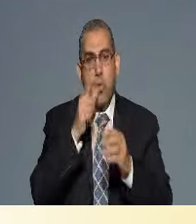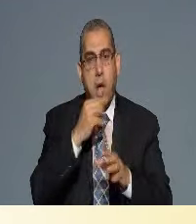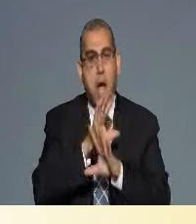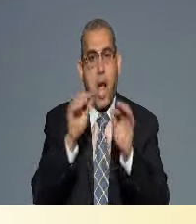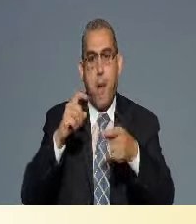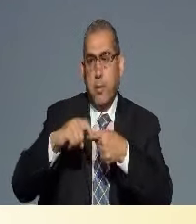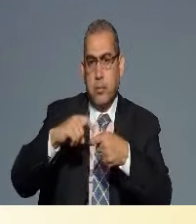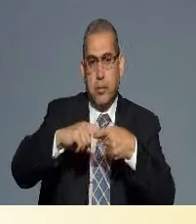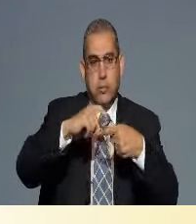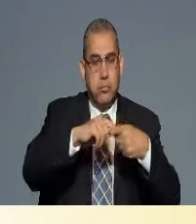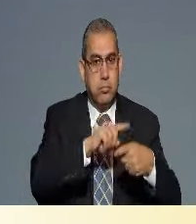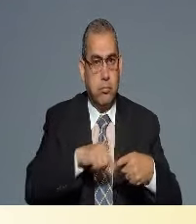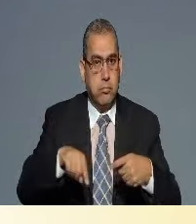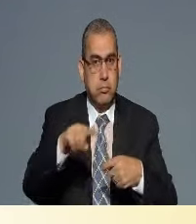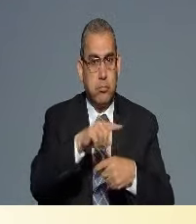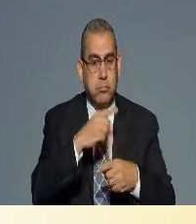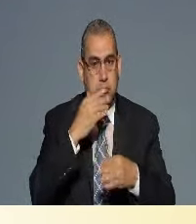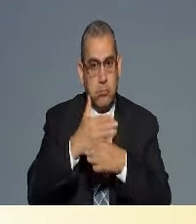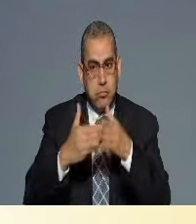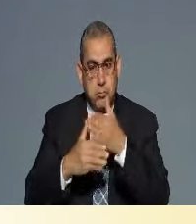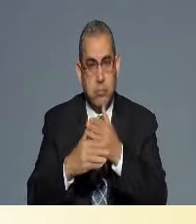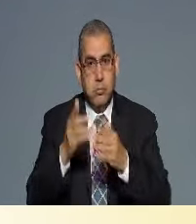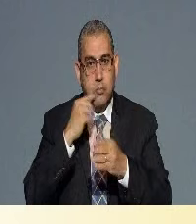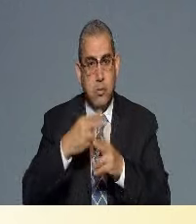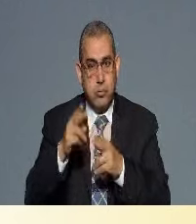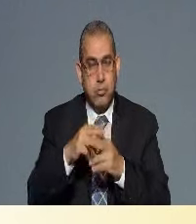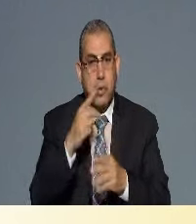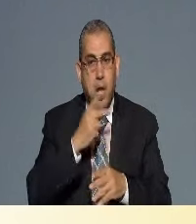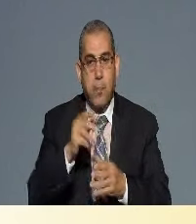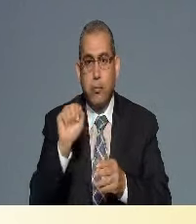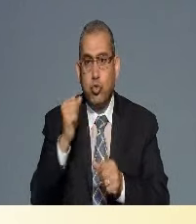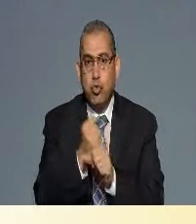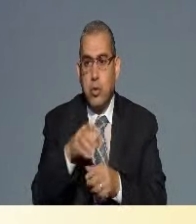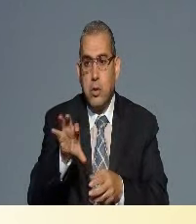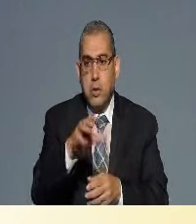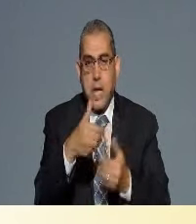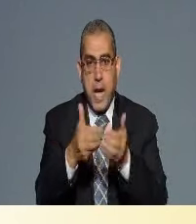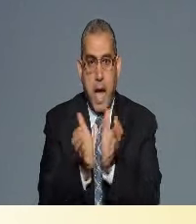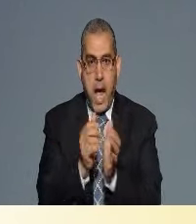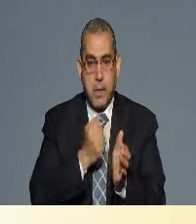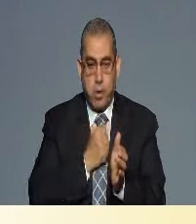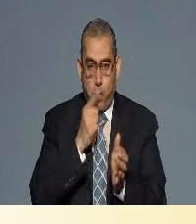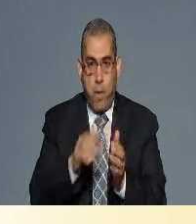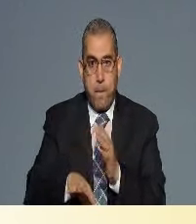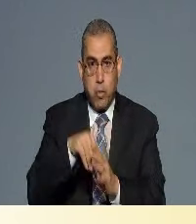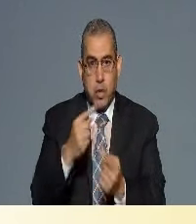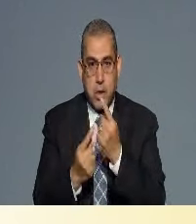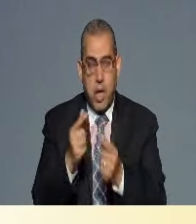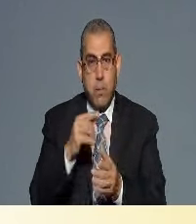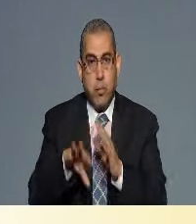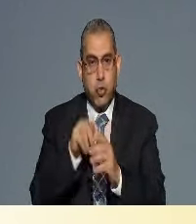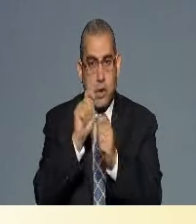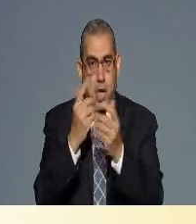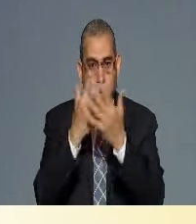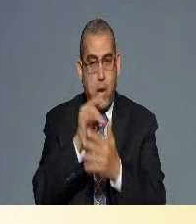في الإنشاءات وفي أنواع الأنشطة المختلفة للجهاز، مشروعات زراعية ومنطقة صناعية وثروة